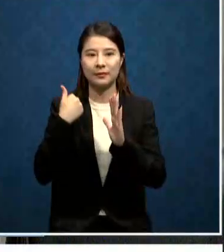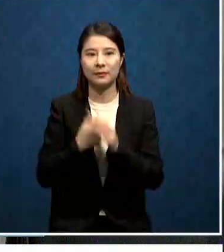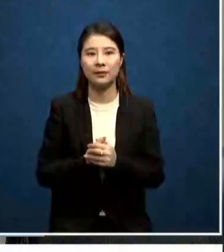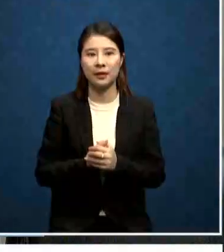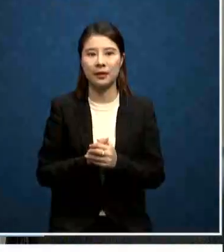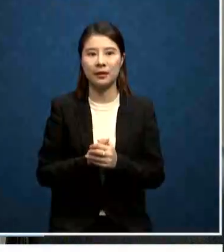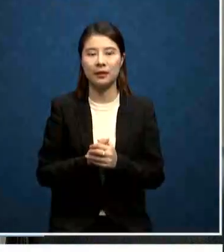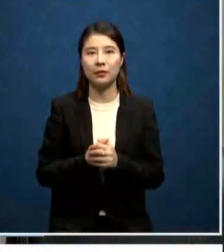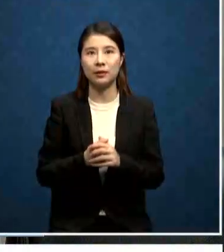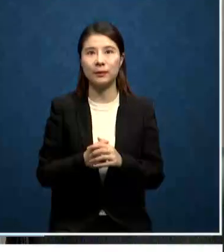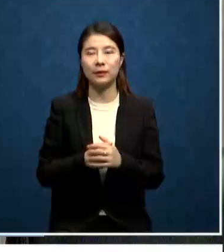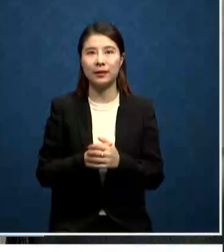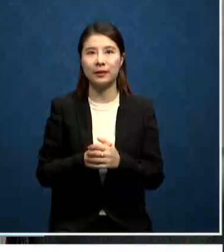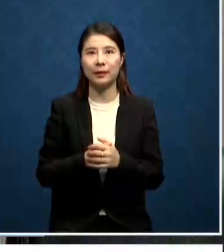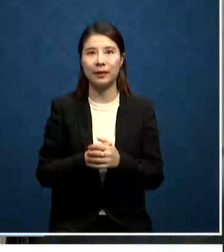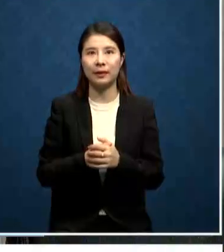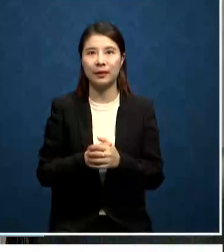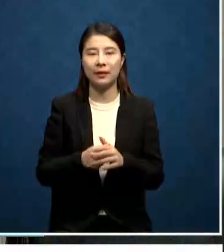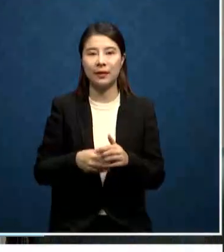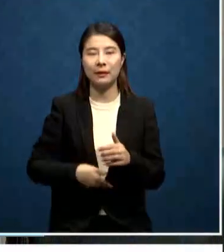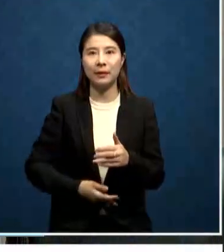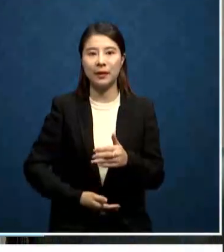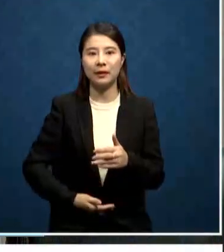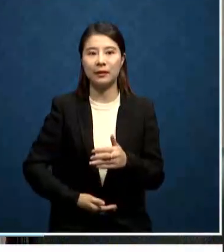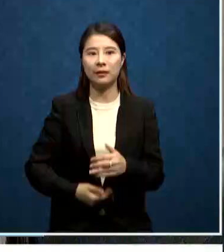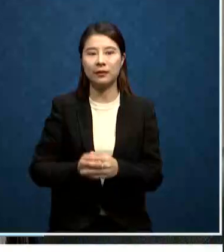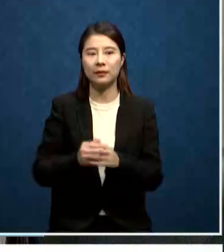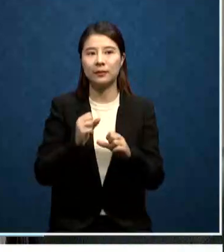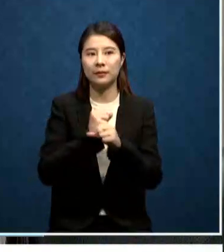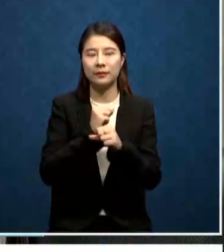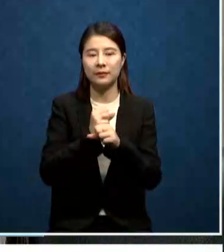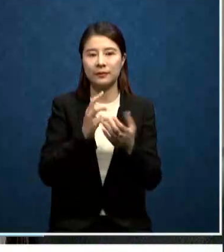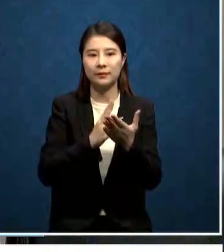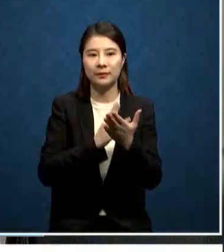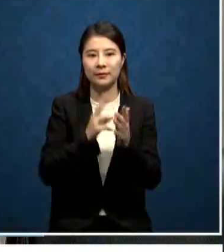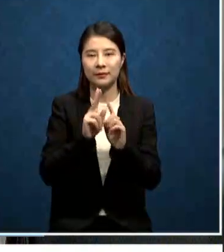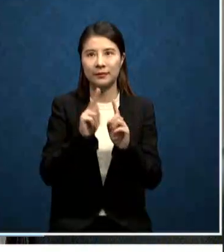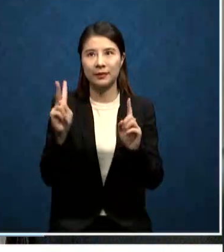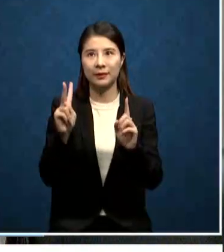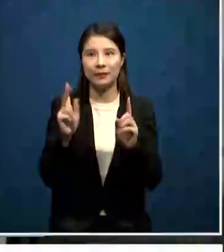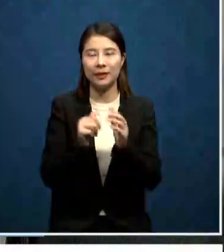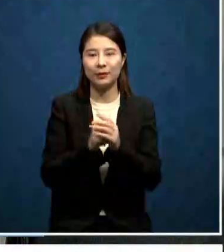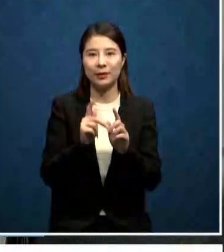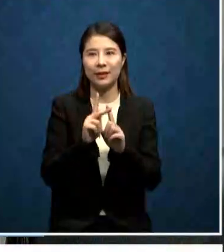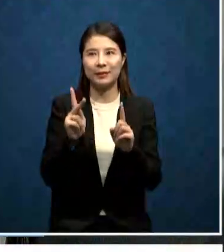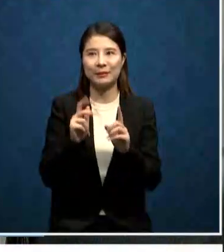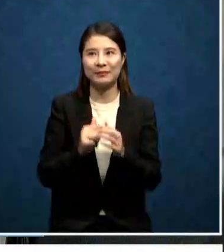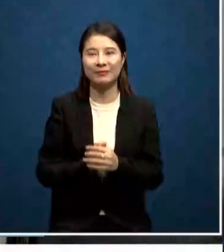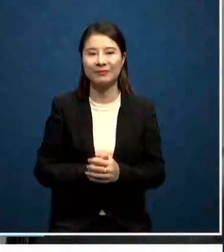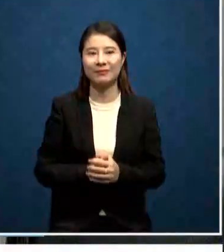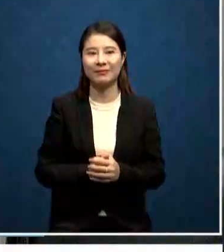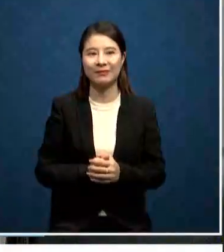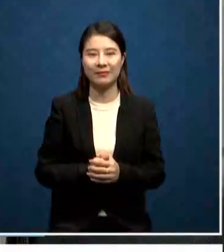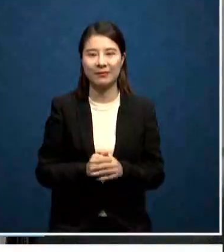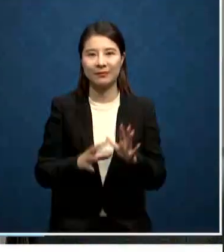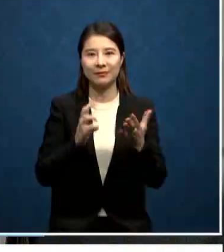มคิดว่าเรื่องสิทธิมนุษยชนเนี่ยมันเกี่ยวข้องกับงานทางด้านวิชาการมากๆเลยนะครับโดยเฉพาะง